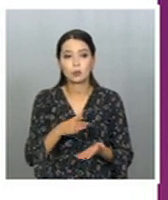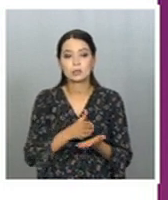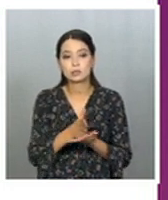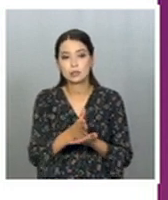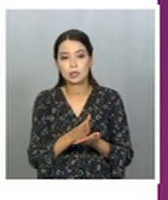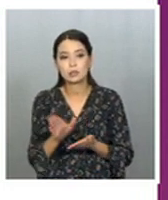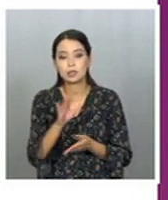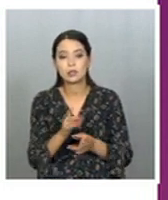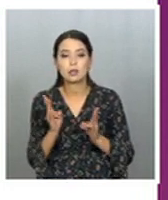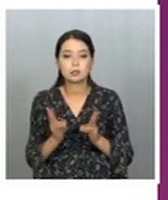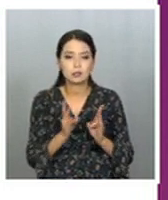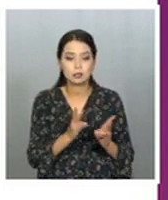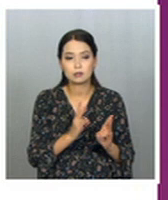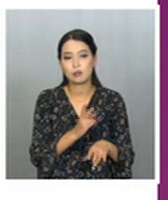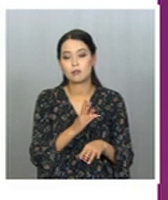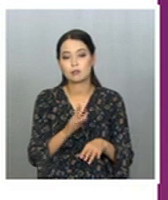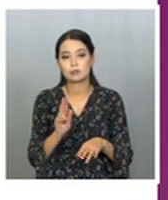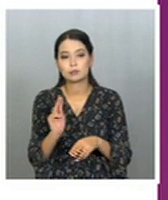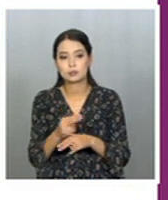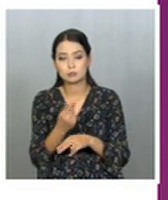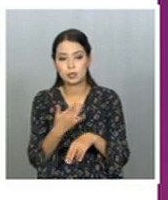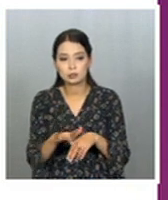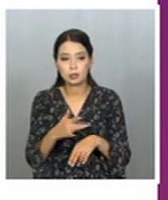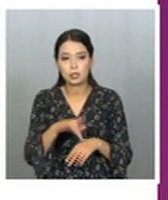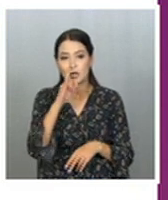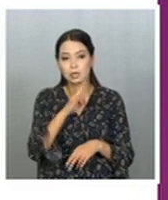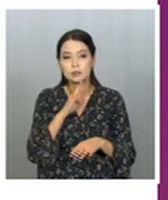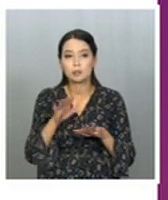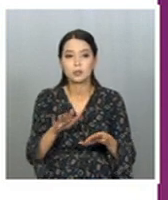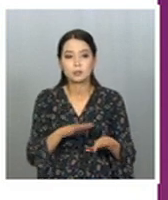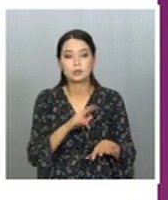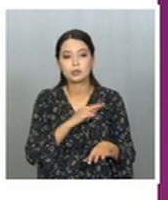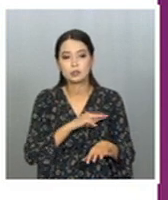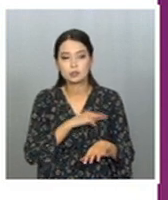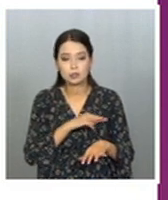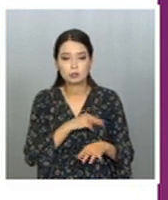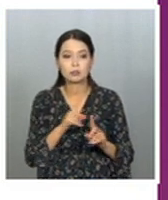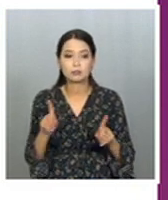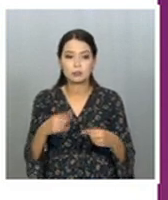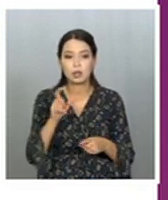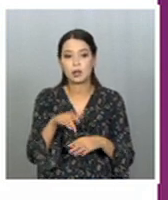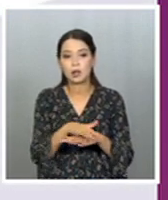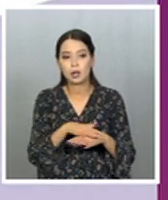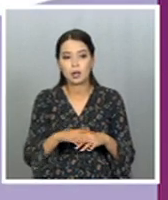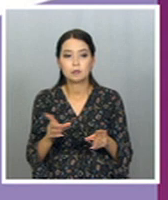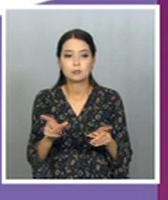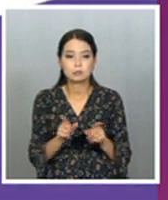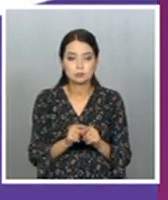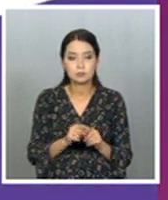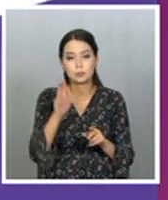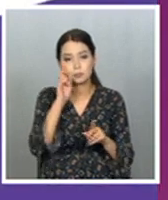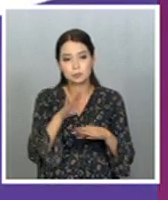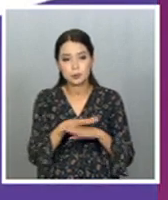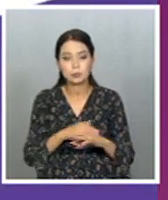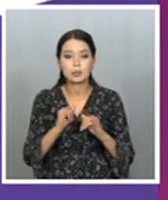жою. Қазақтар мекендеген жерлерді біріктіру, халықты біріктіріп, мемлекеттілікті нығайту.